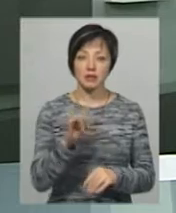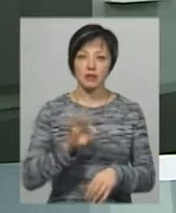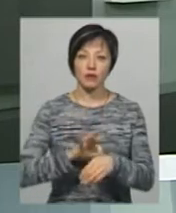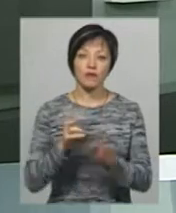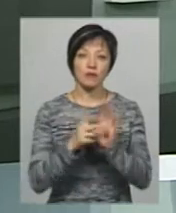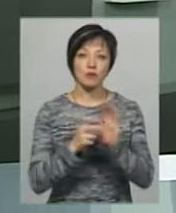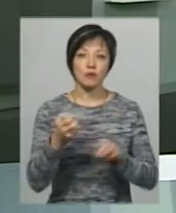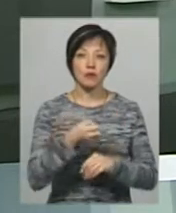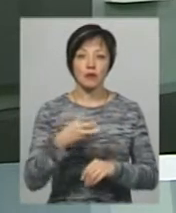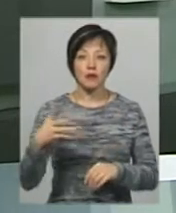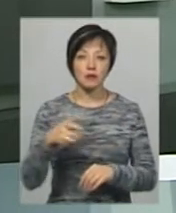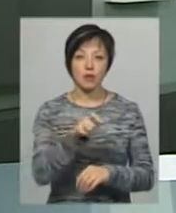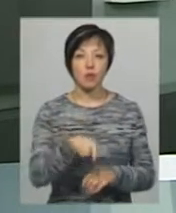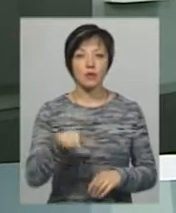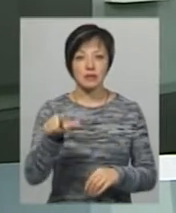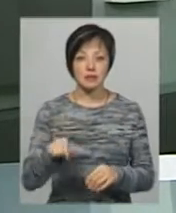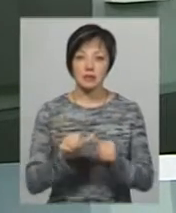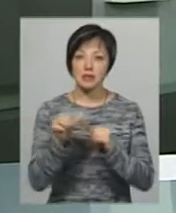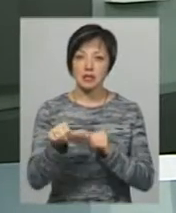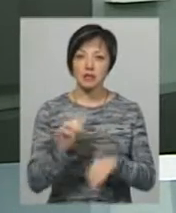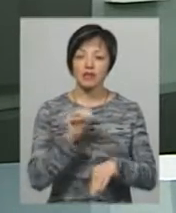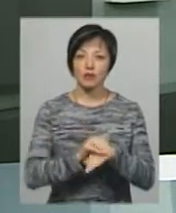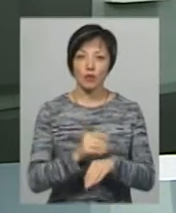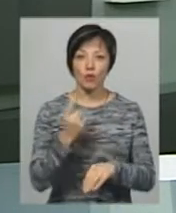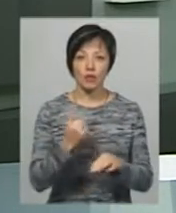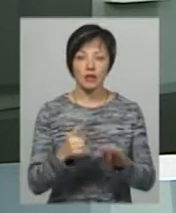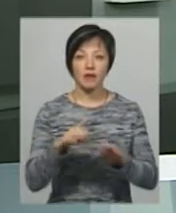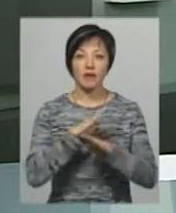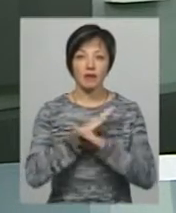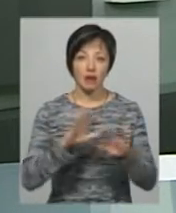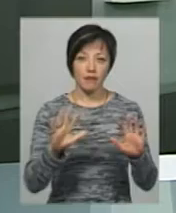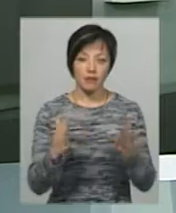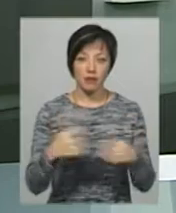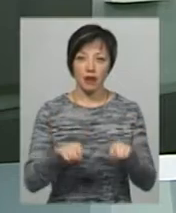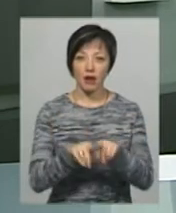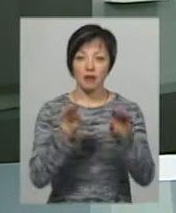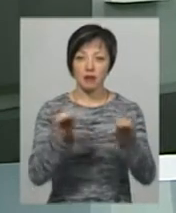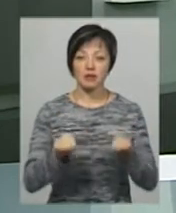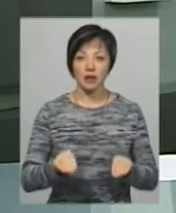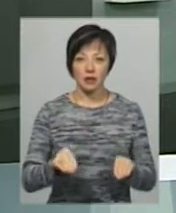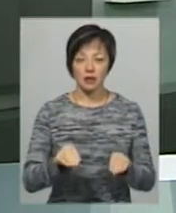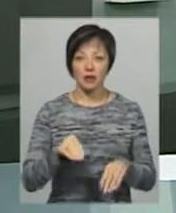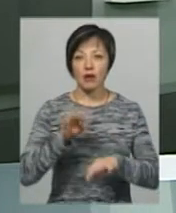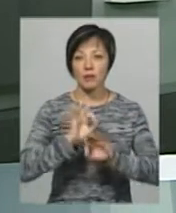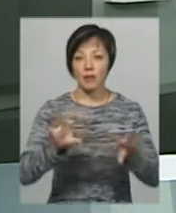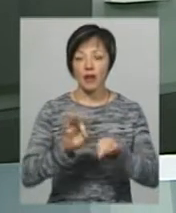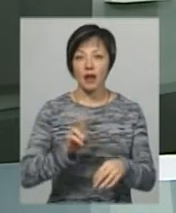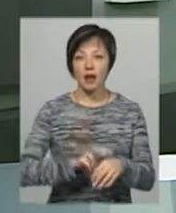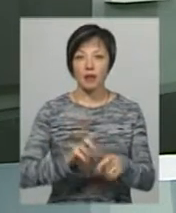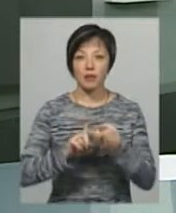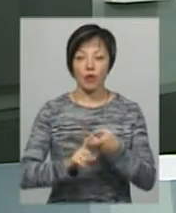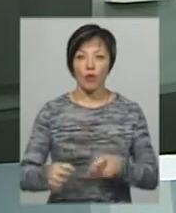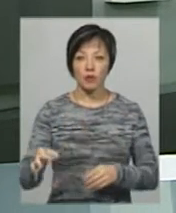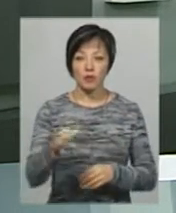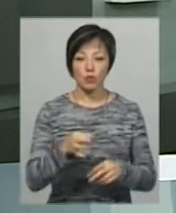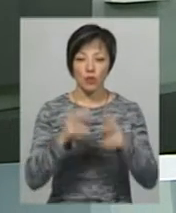захворіло 815 осіб. З них зафіксований один летальний випадок. Такі дані наводить лікар-епідеміолог Хмельницького